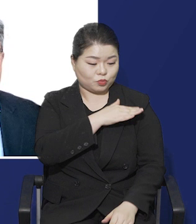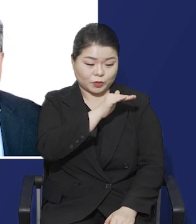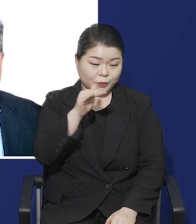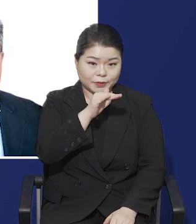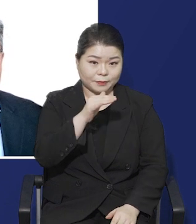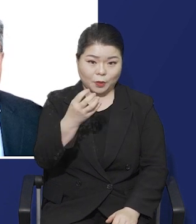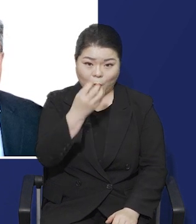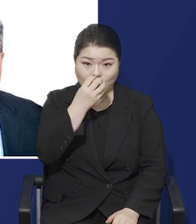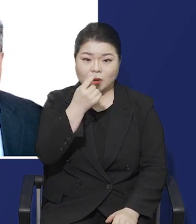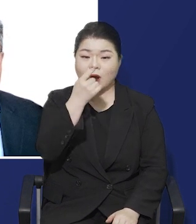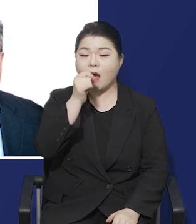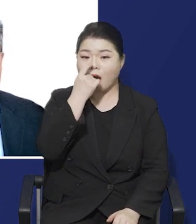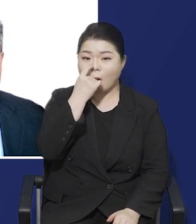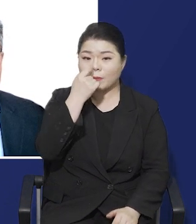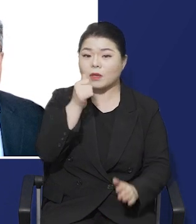원두커피라는 설명을